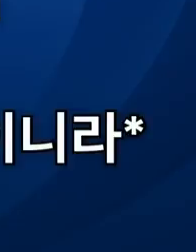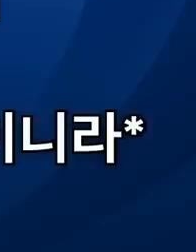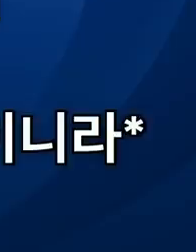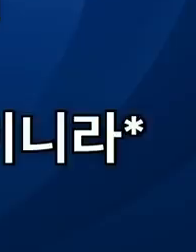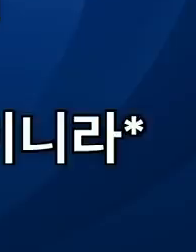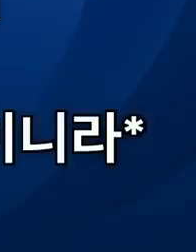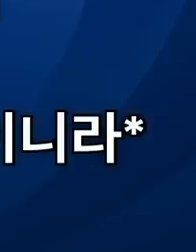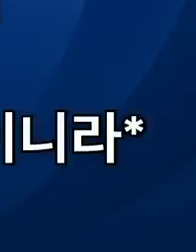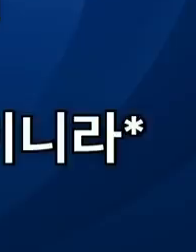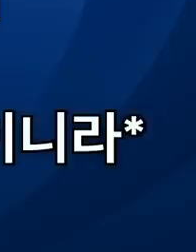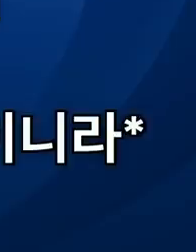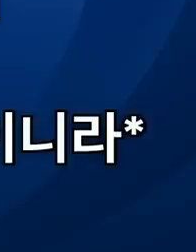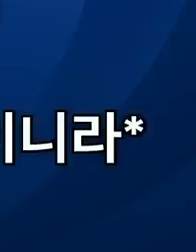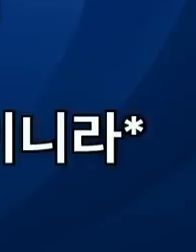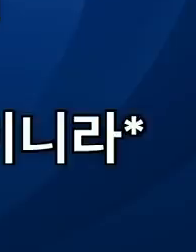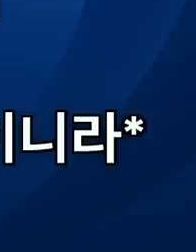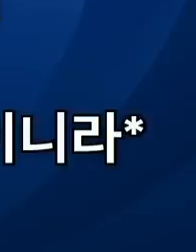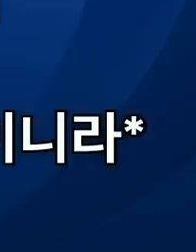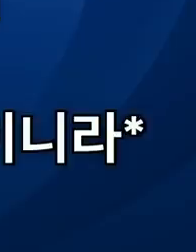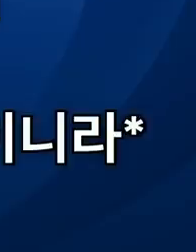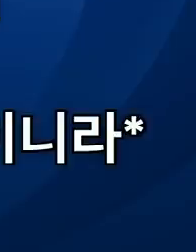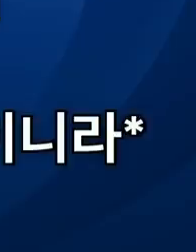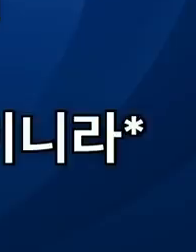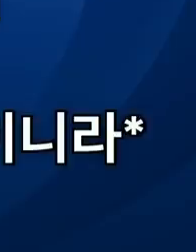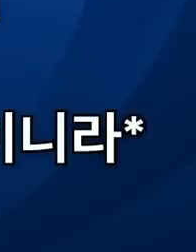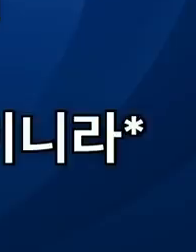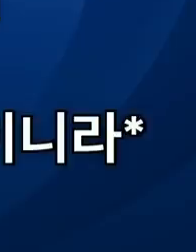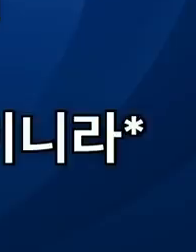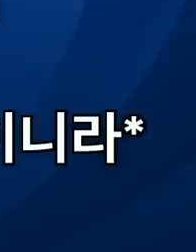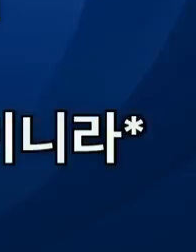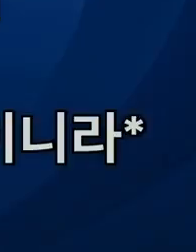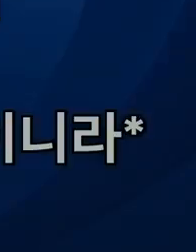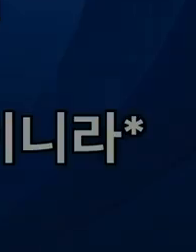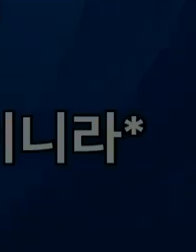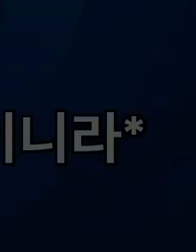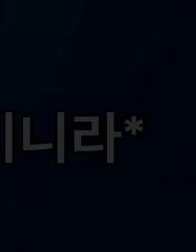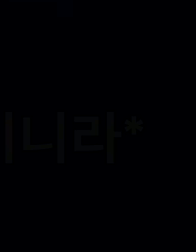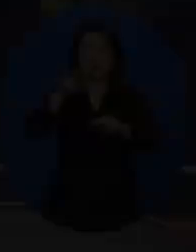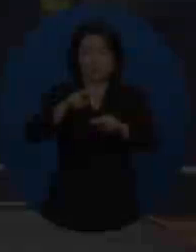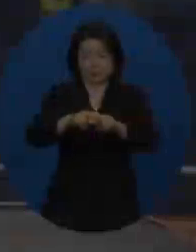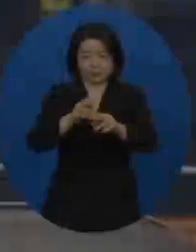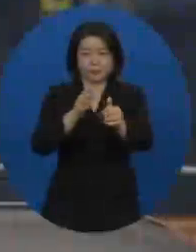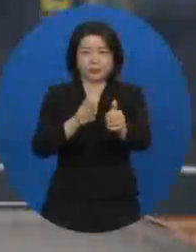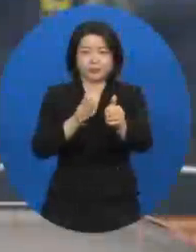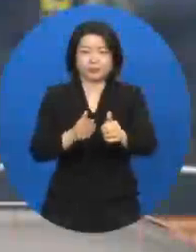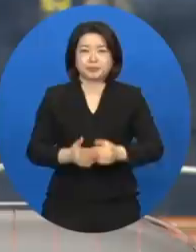평생에 항상 내가 애굽 땅에서 나온 날을 기억할 것이니라.